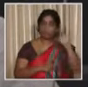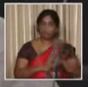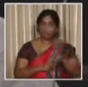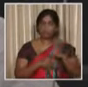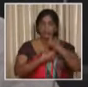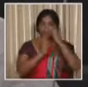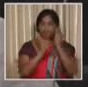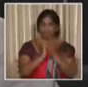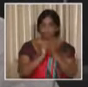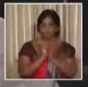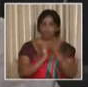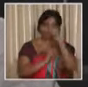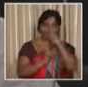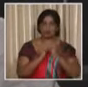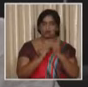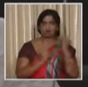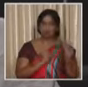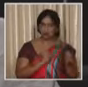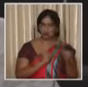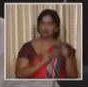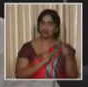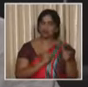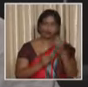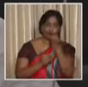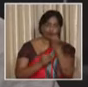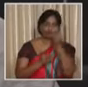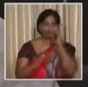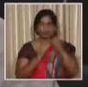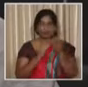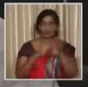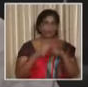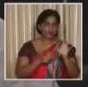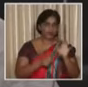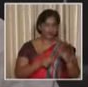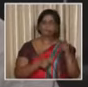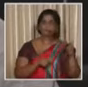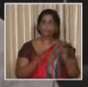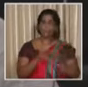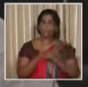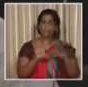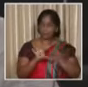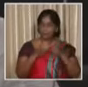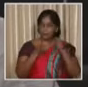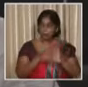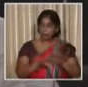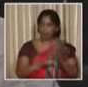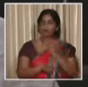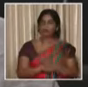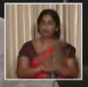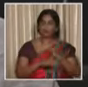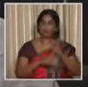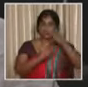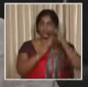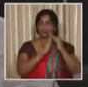විද්‍යාපීඨ ශිෂ්‍යයෙකුට මාසෙකට ලැබෙනවා ඒගොල්ලන්ගේ ආහාර සහ අනිත් කටයුතු කිරීම සඳහා. ඒ නිසා මැයි මාසයේ අවසන් වීමට පෙර